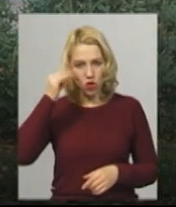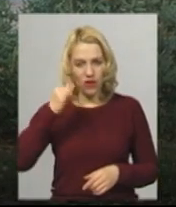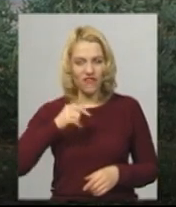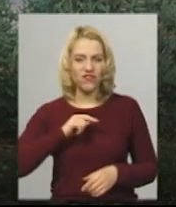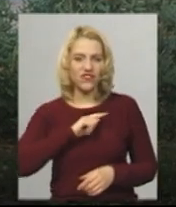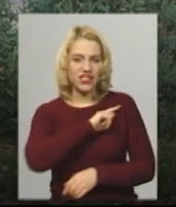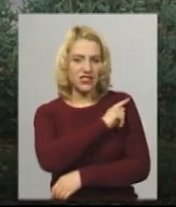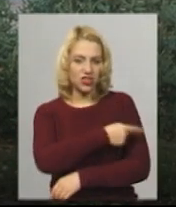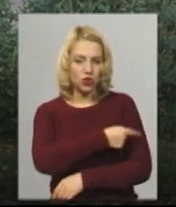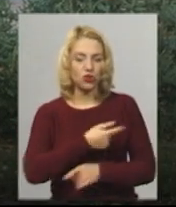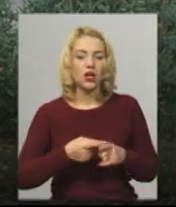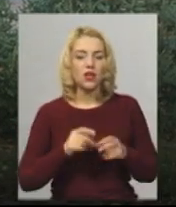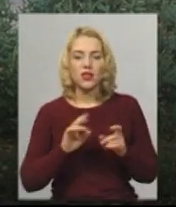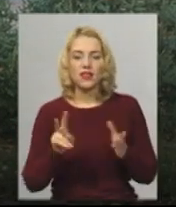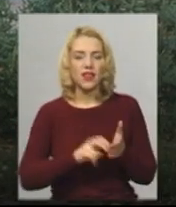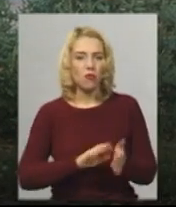боятися,